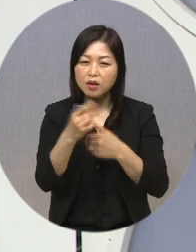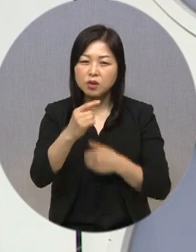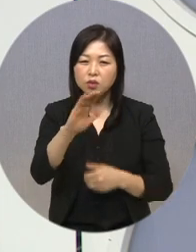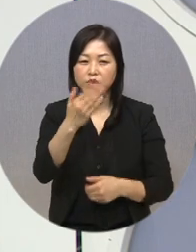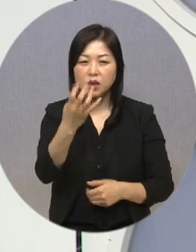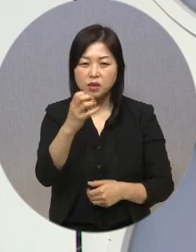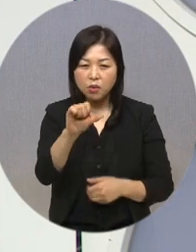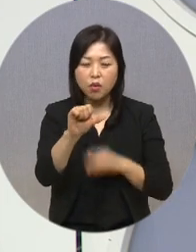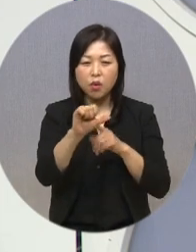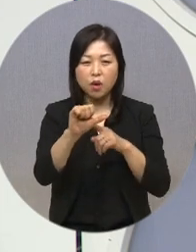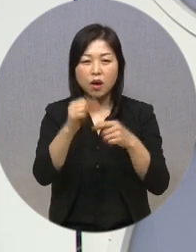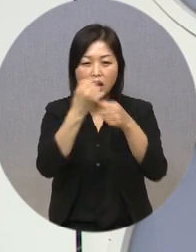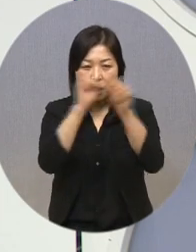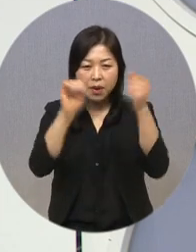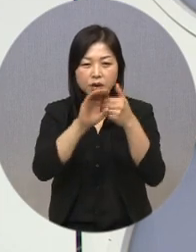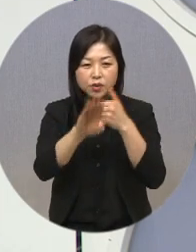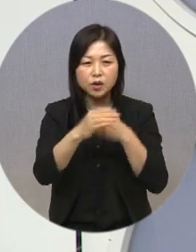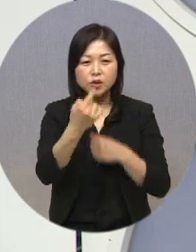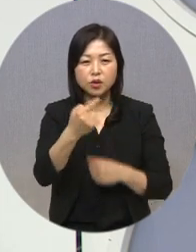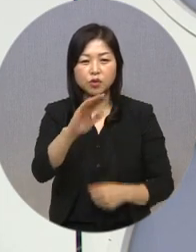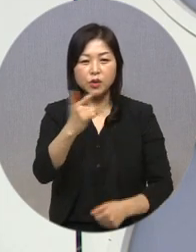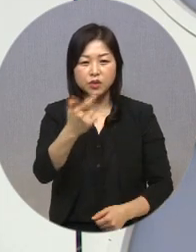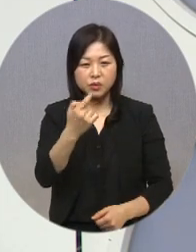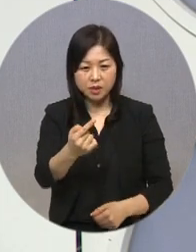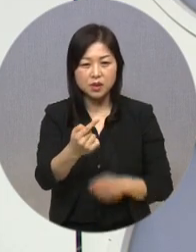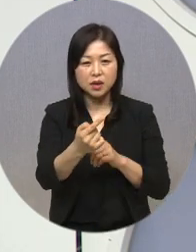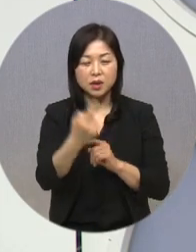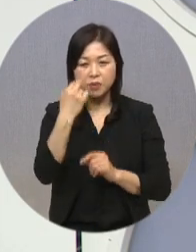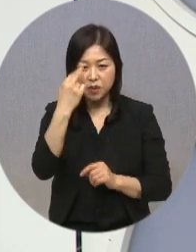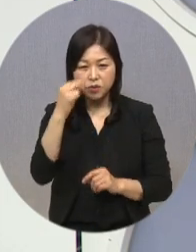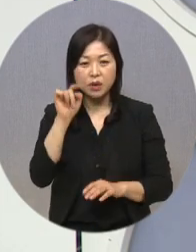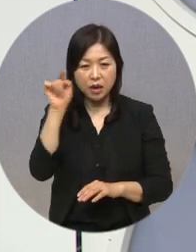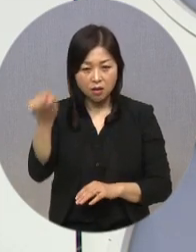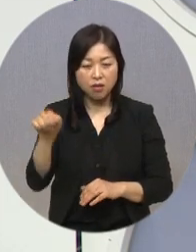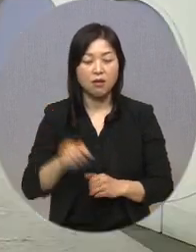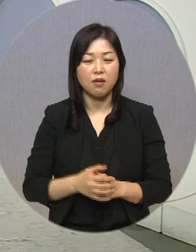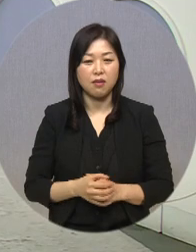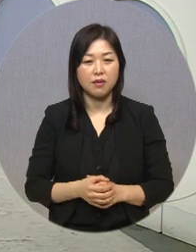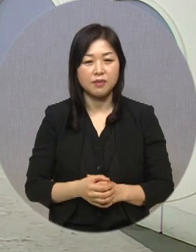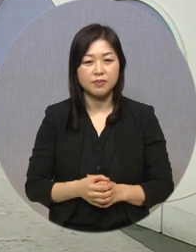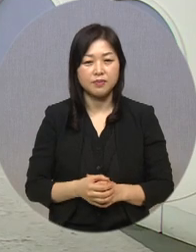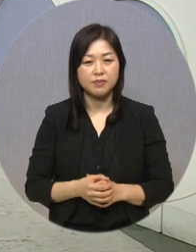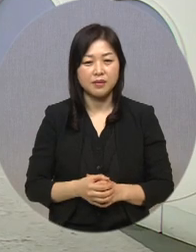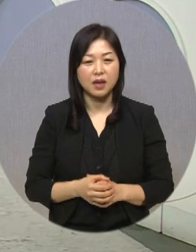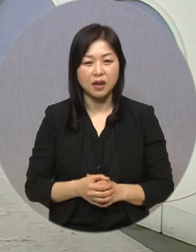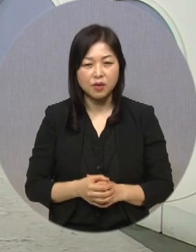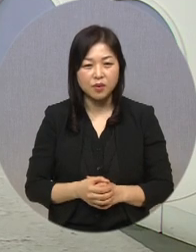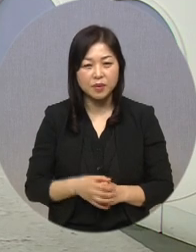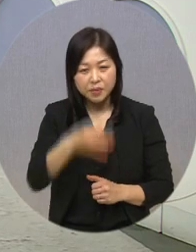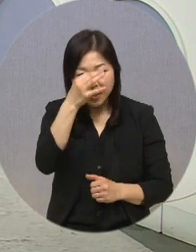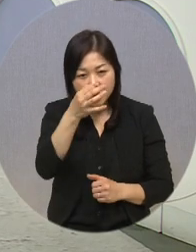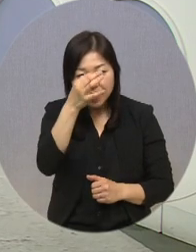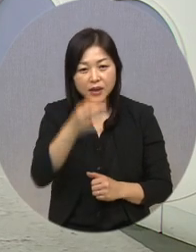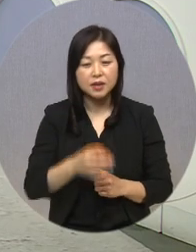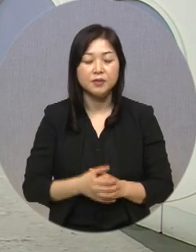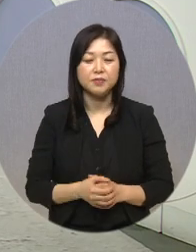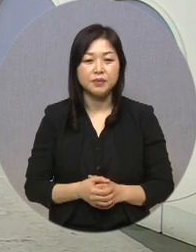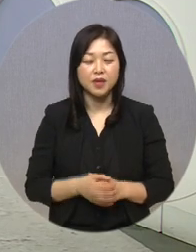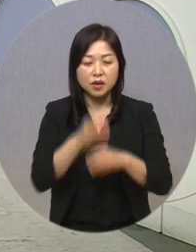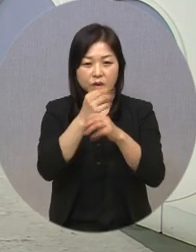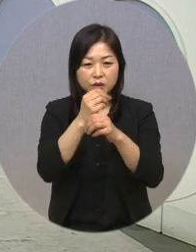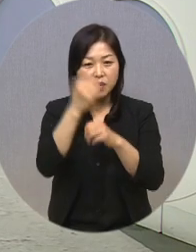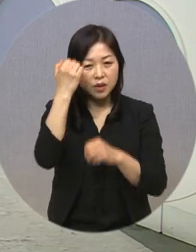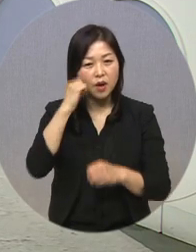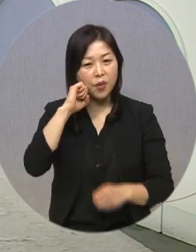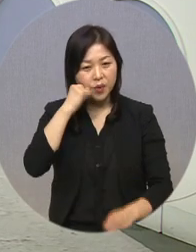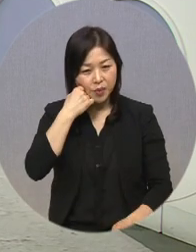1945년 해방된 것밖에 있는 1961년 그런 것밖에 미국 간 거. 미안합니다. 그 연도를